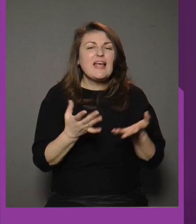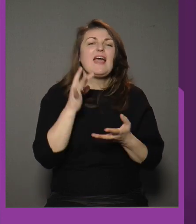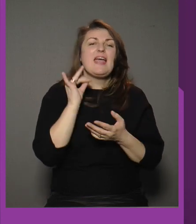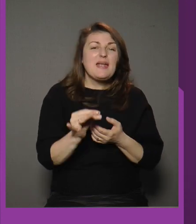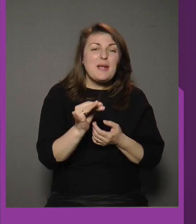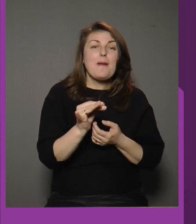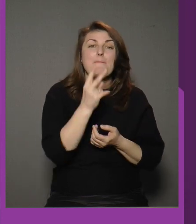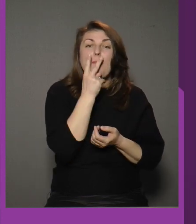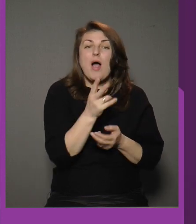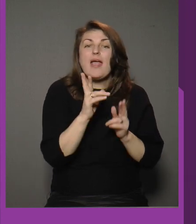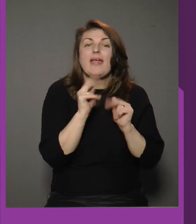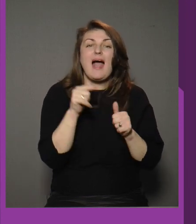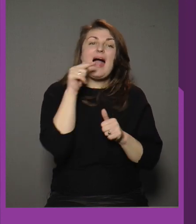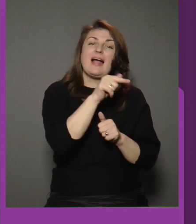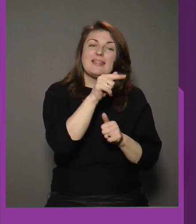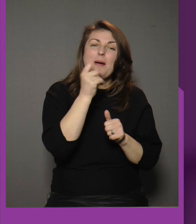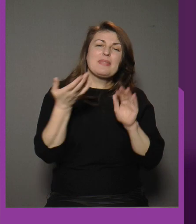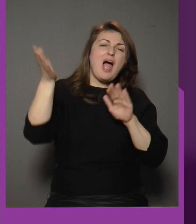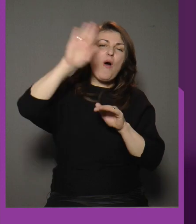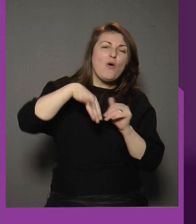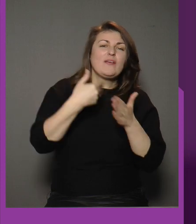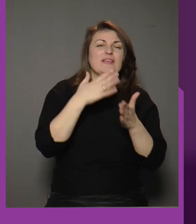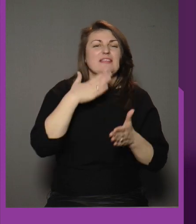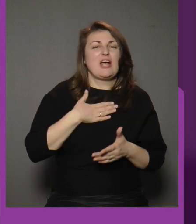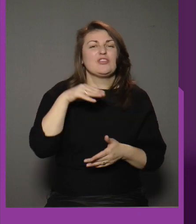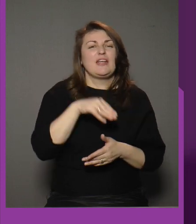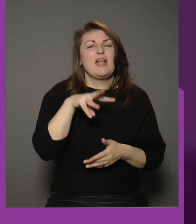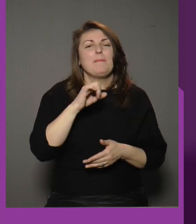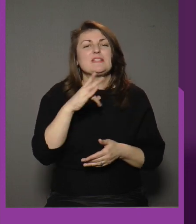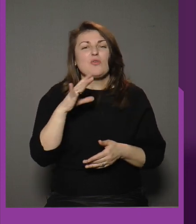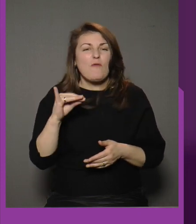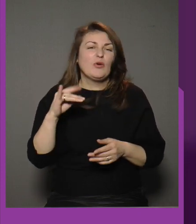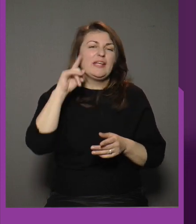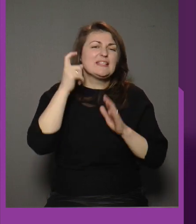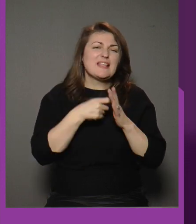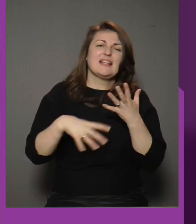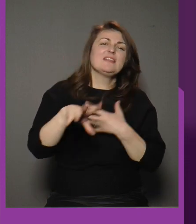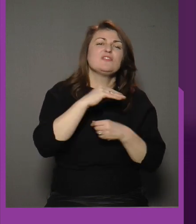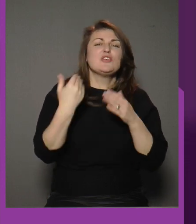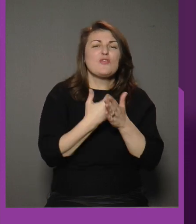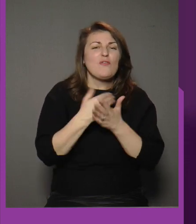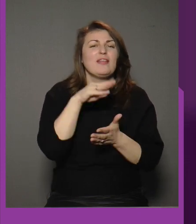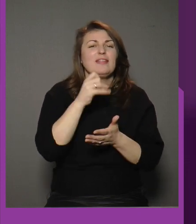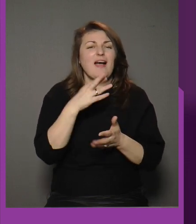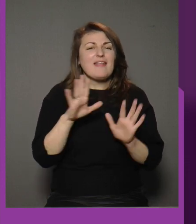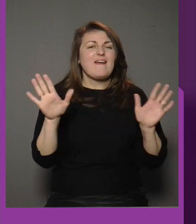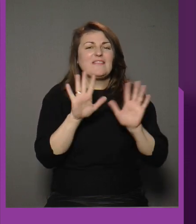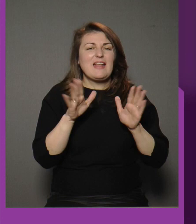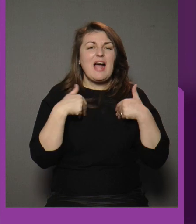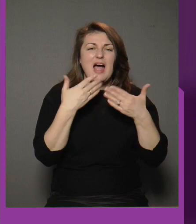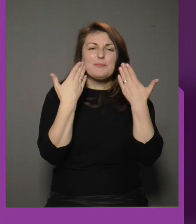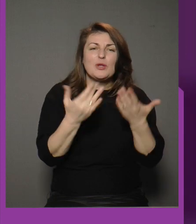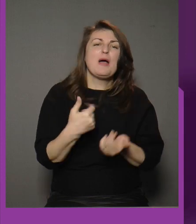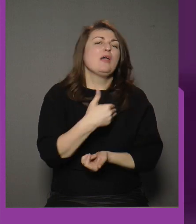поглянути, як же там на горі від нашої Тетяни Мацкової дізнатися всі новини. Таня, вітаємо тебе і